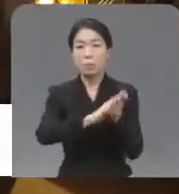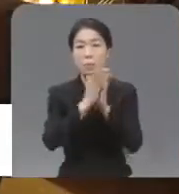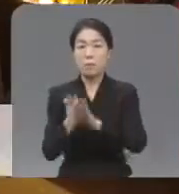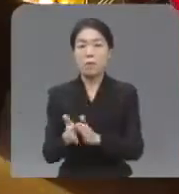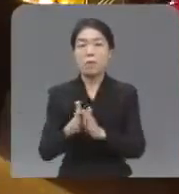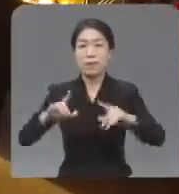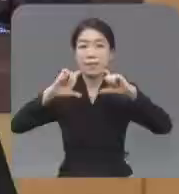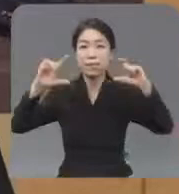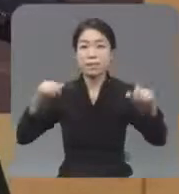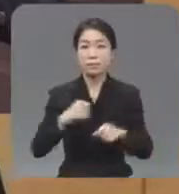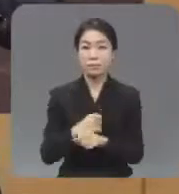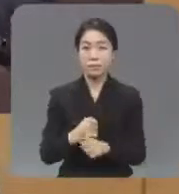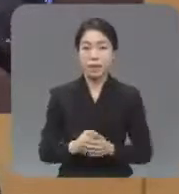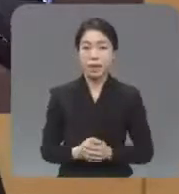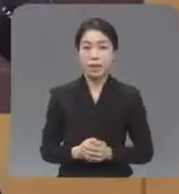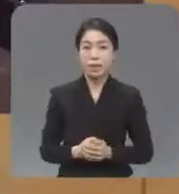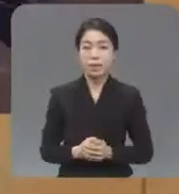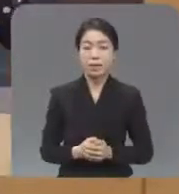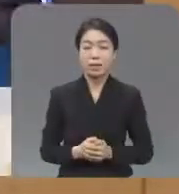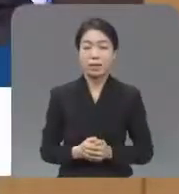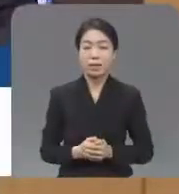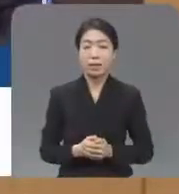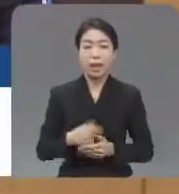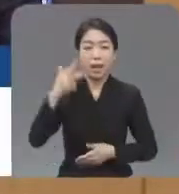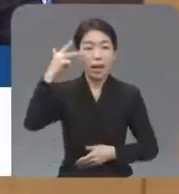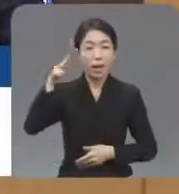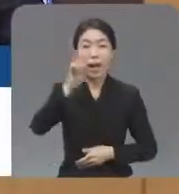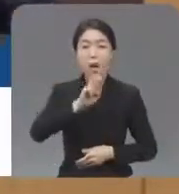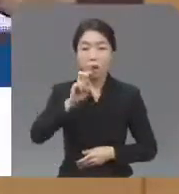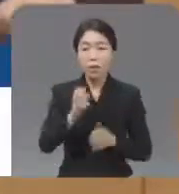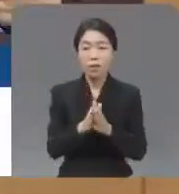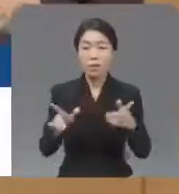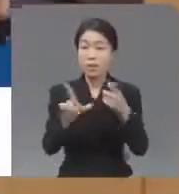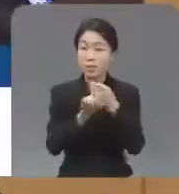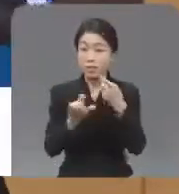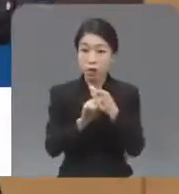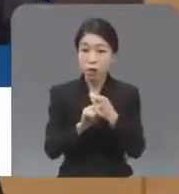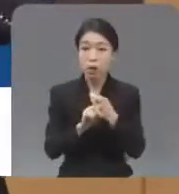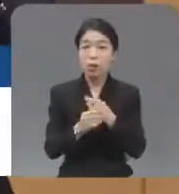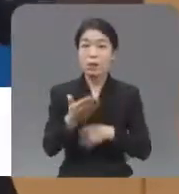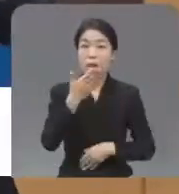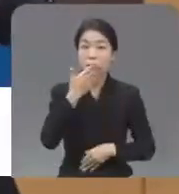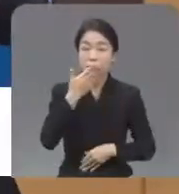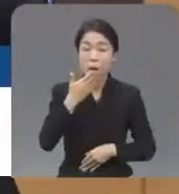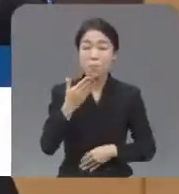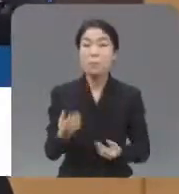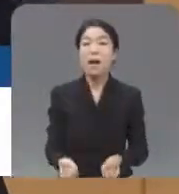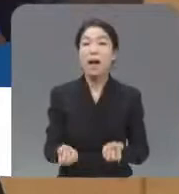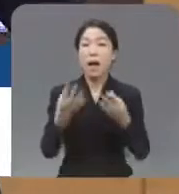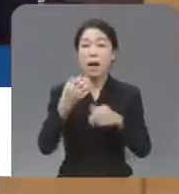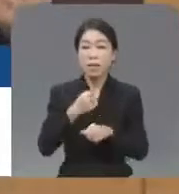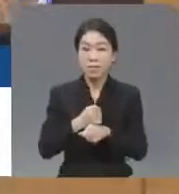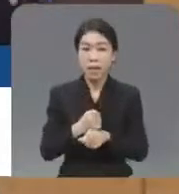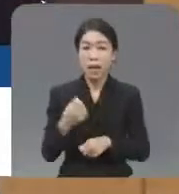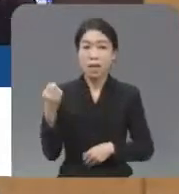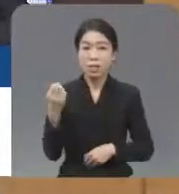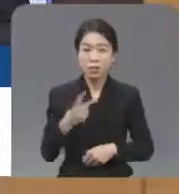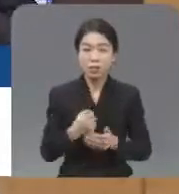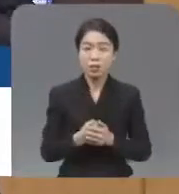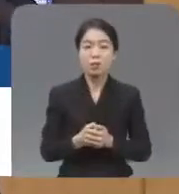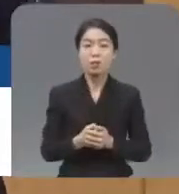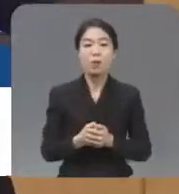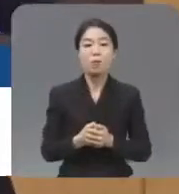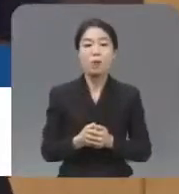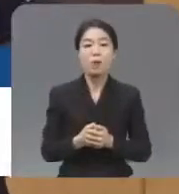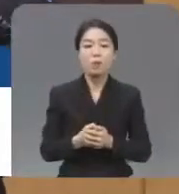시작하겠다고 선언했습니다. K-POP 공연을 시작으로 11월에도 푸드 앤 아트 페스티벌, 제7회